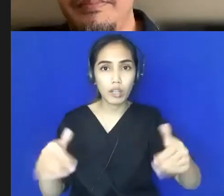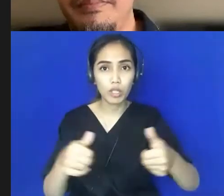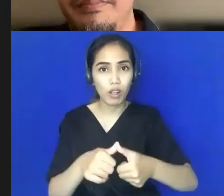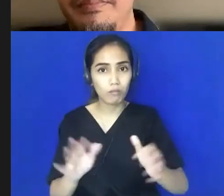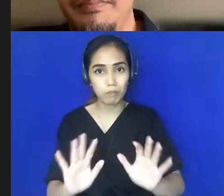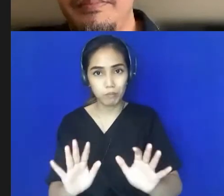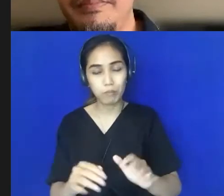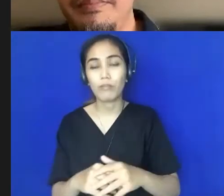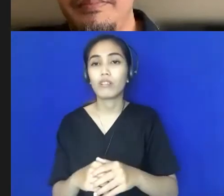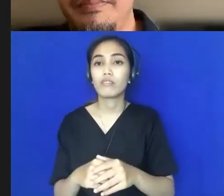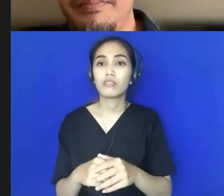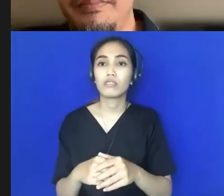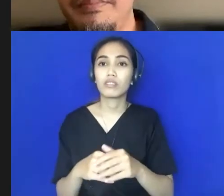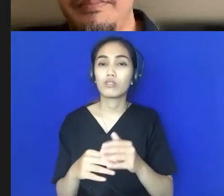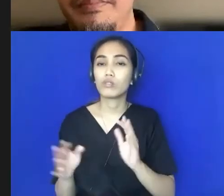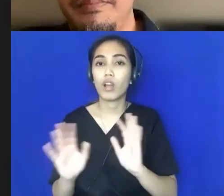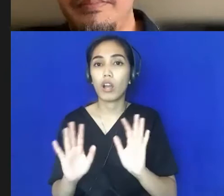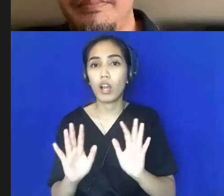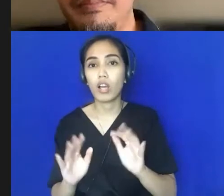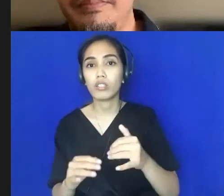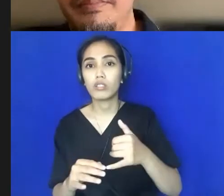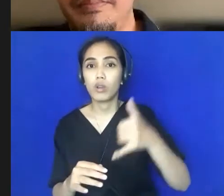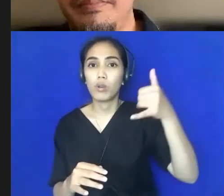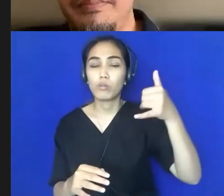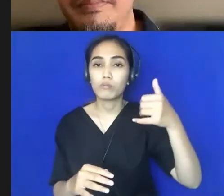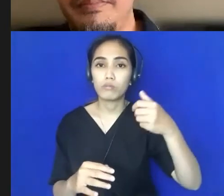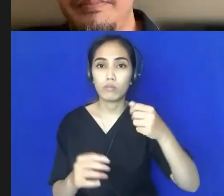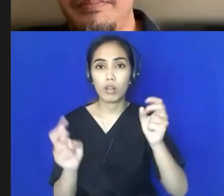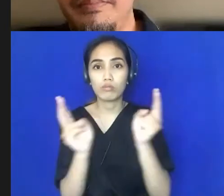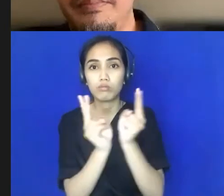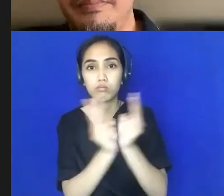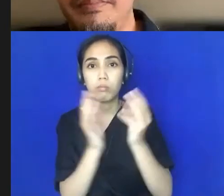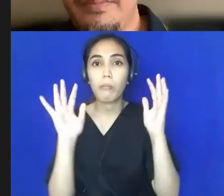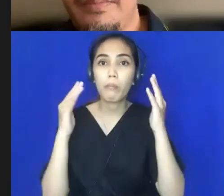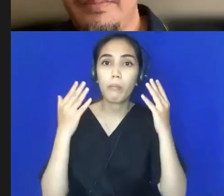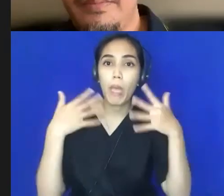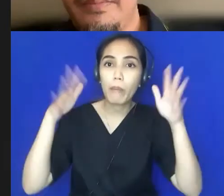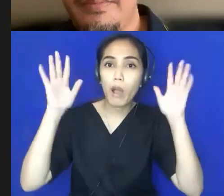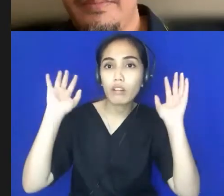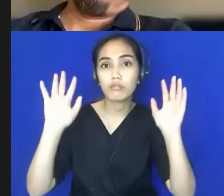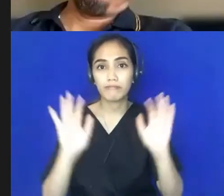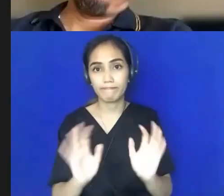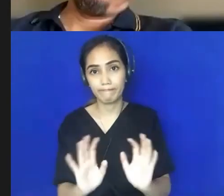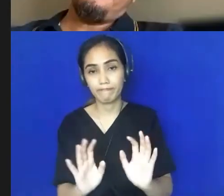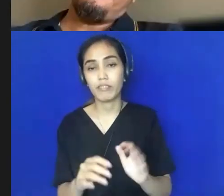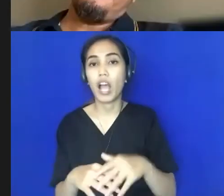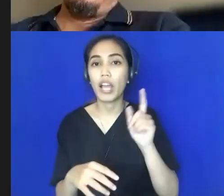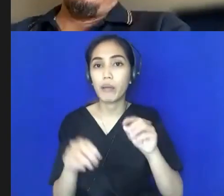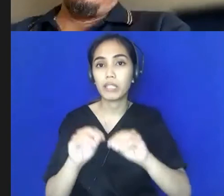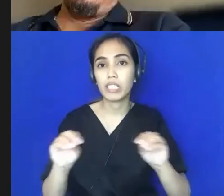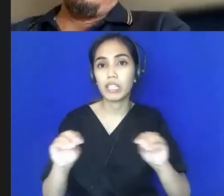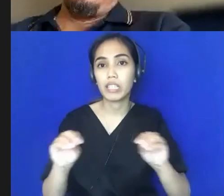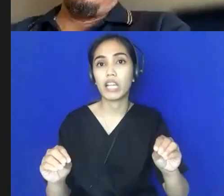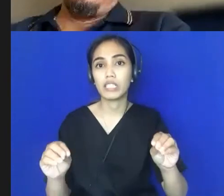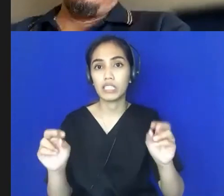Kemudian jangan sampai melakukan seks bebas. Oleh karena itu ada pendidikan-pendidikan tentang seksualitas misalnya seperti itu. Ada